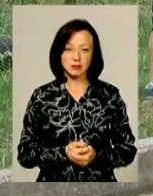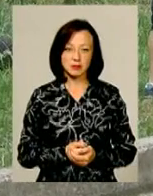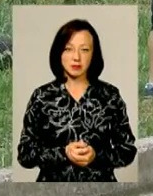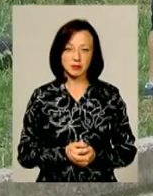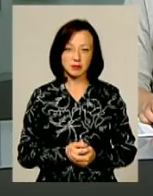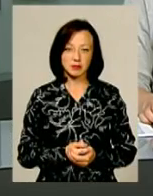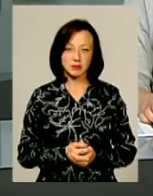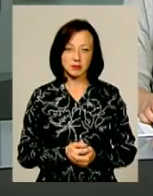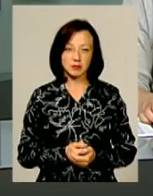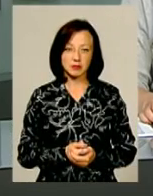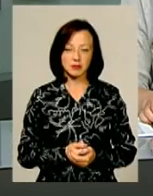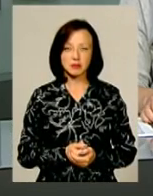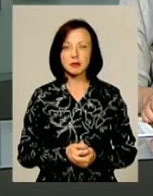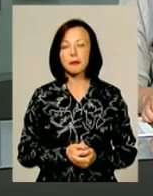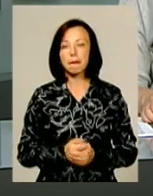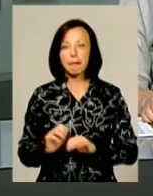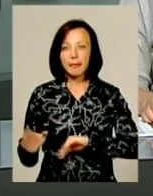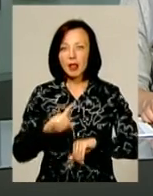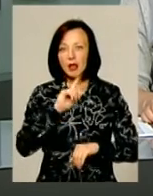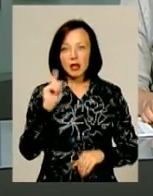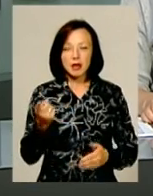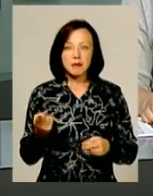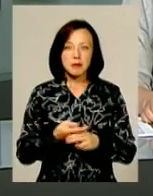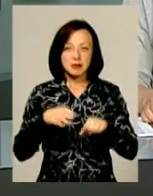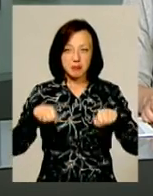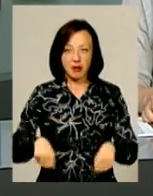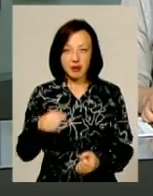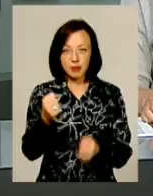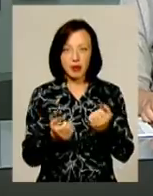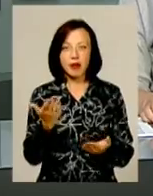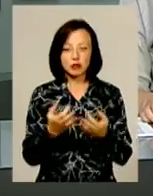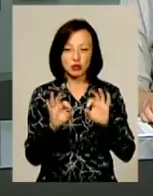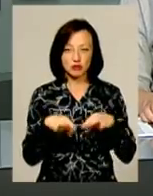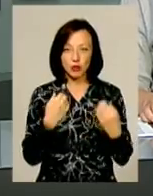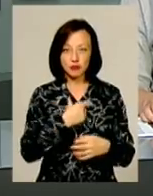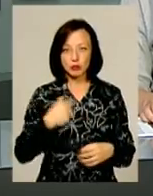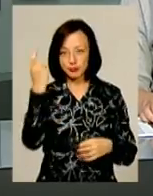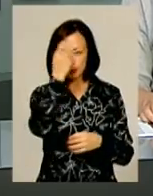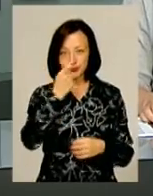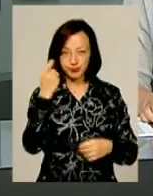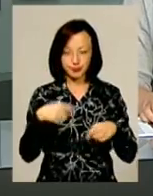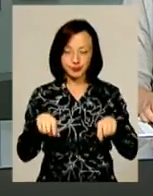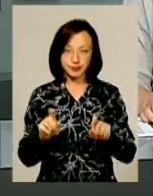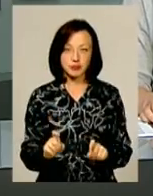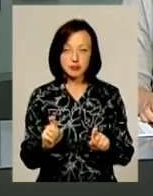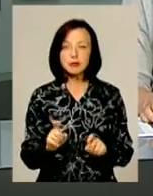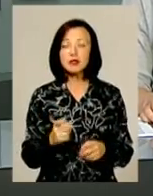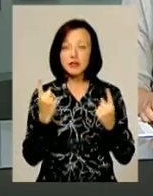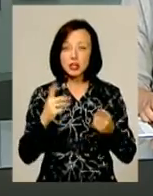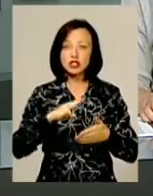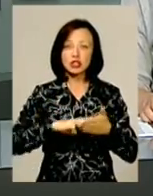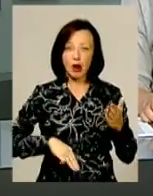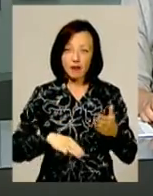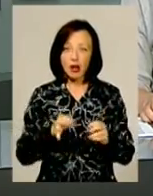випуску. Рік без права кермувати, якщо дозволив собі проїхатися під мухою. Окрім немалих штрафів,